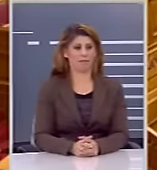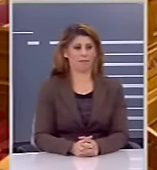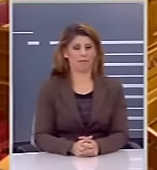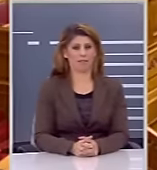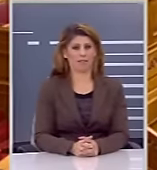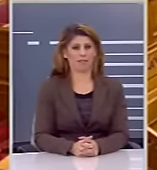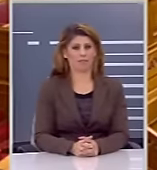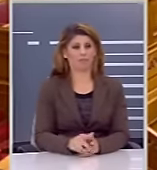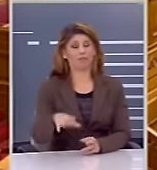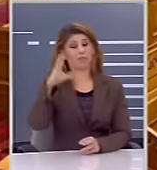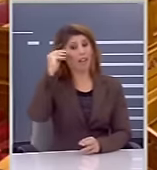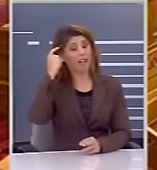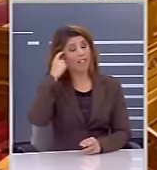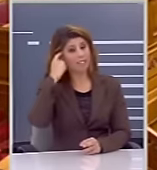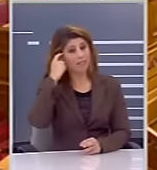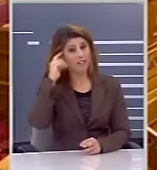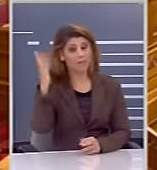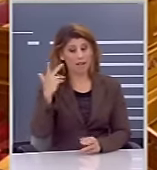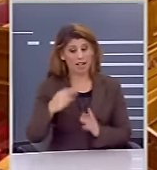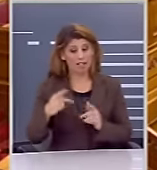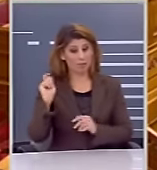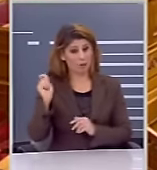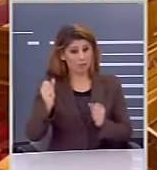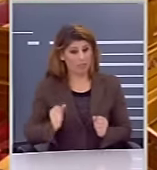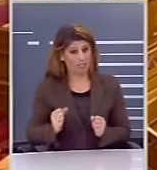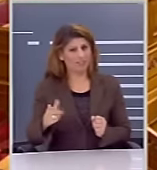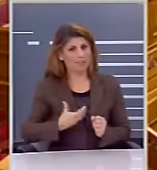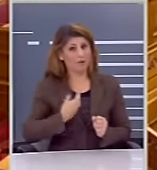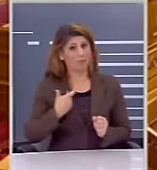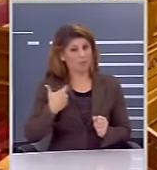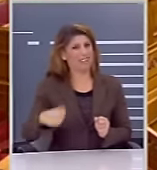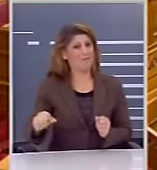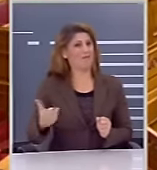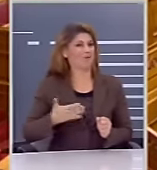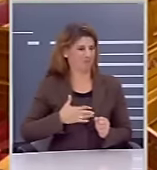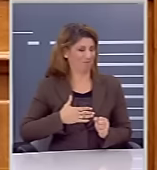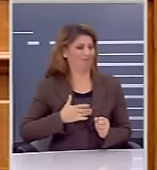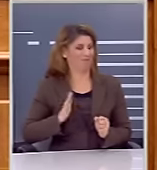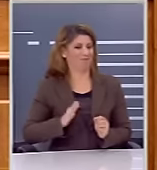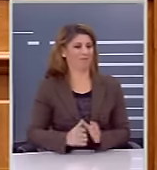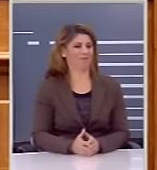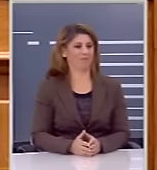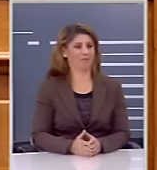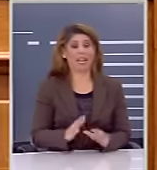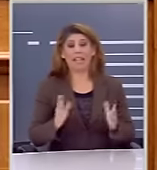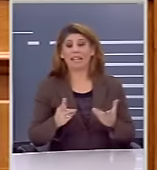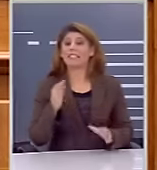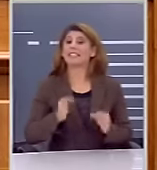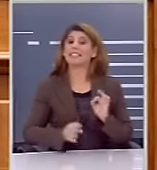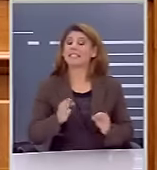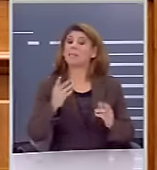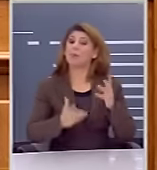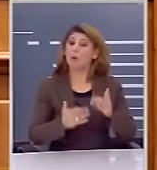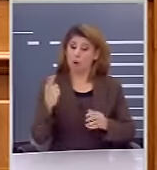Αντιλαμβάνομαι και εγώ αν ήμουν αντιπολίτευση στις θέσεις σας πάλι θα προτιμούσα να είμαι απόν. Γιατί η συζήτηση του